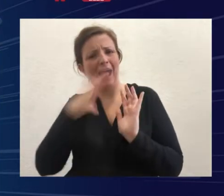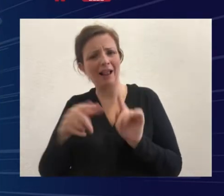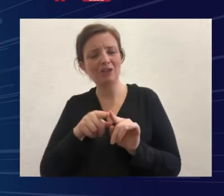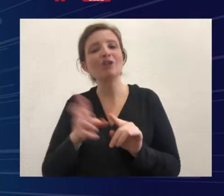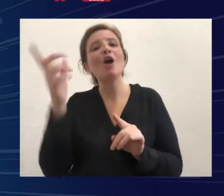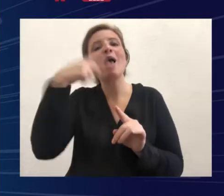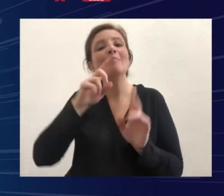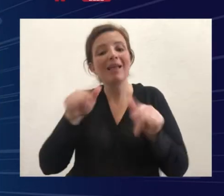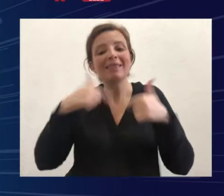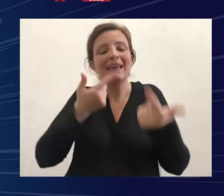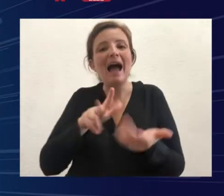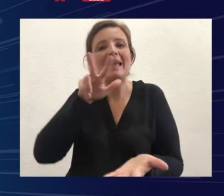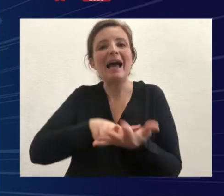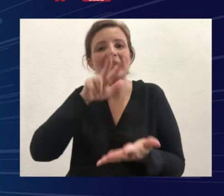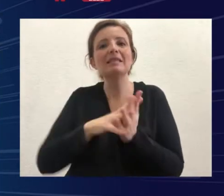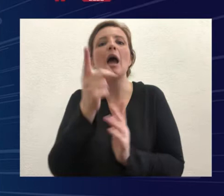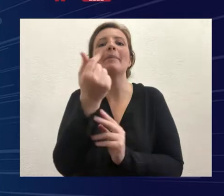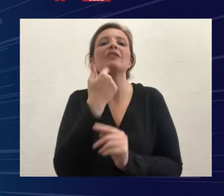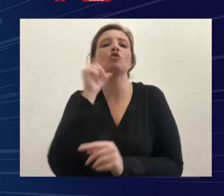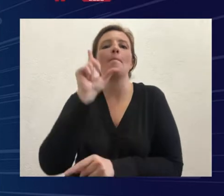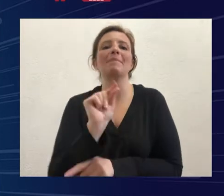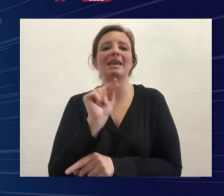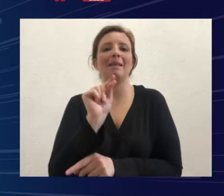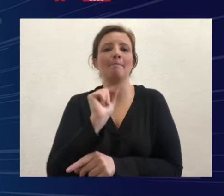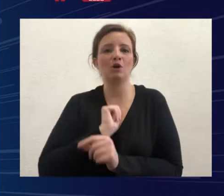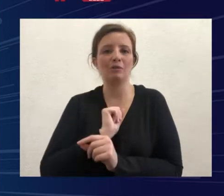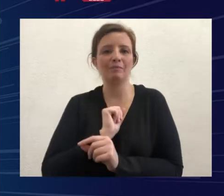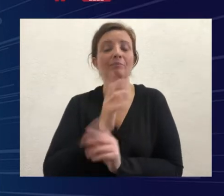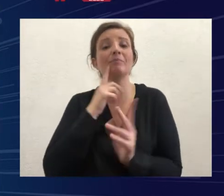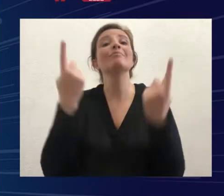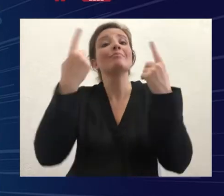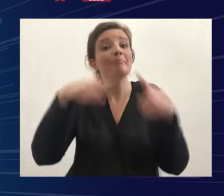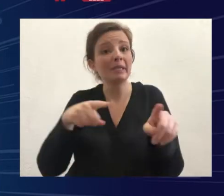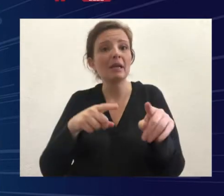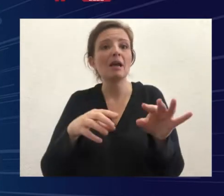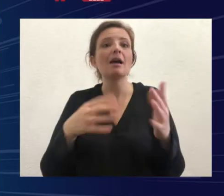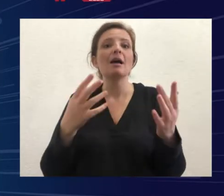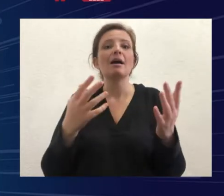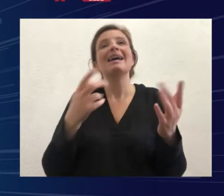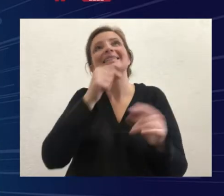è quello del garantire un prezzo minimo. Questa è una forma